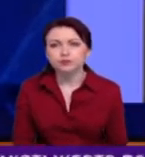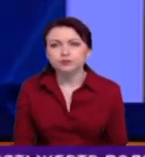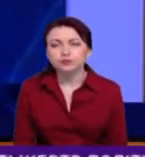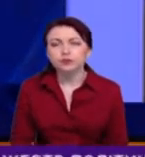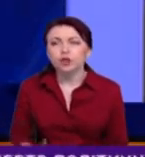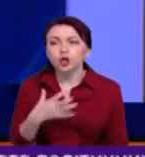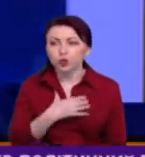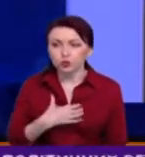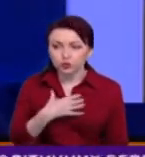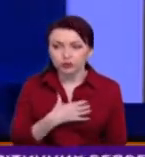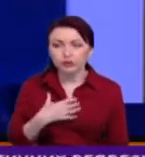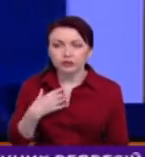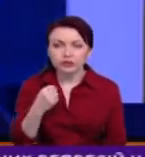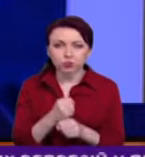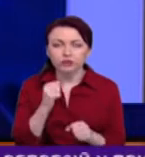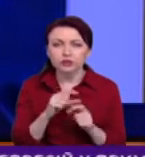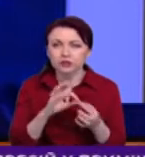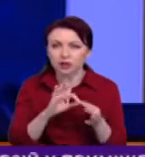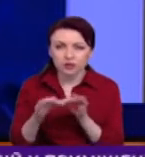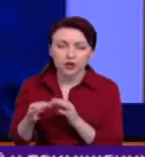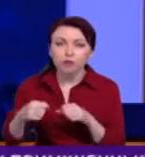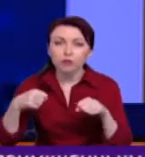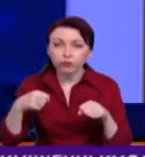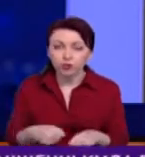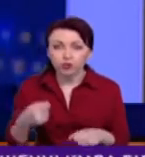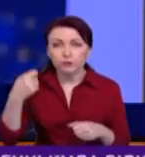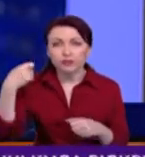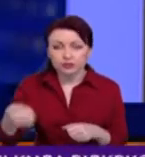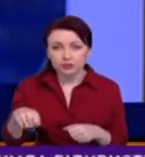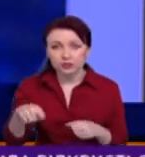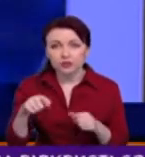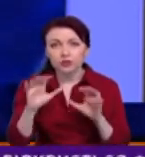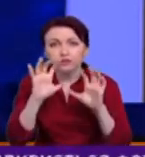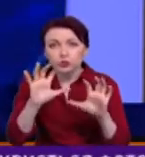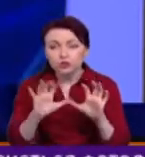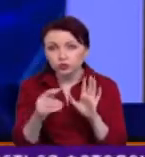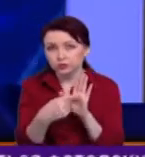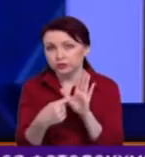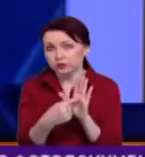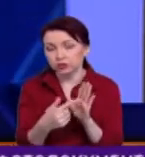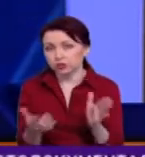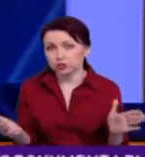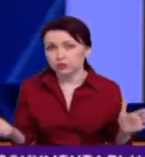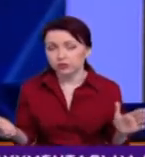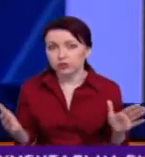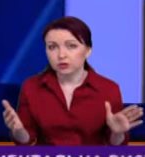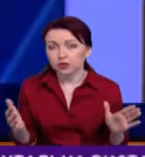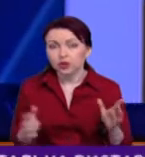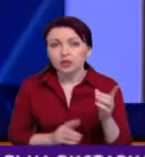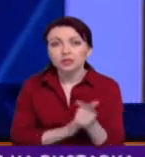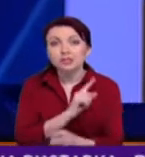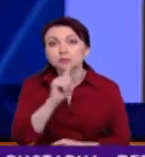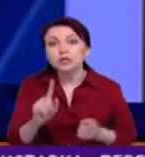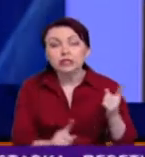ключова принципова теза. Повноваження президента визначені в Конституції. Конституція, процедура зміни Конституції